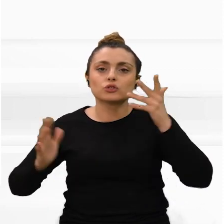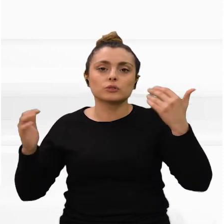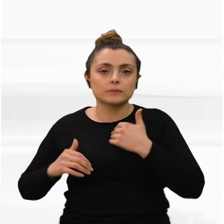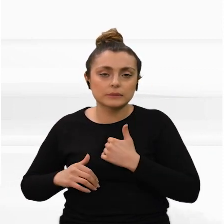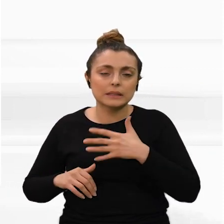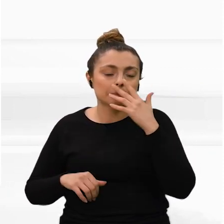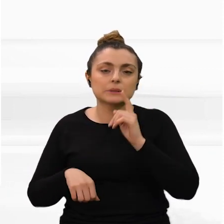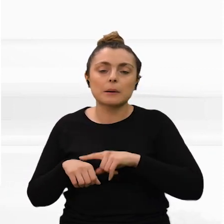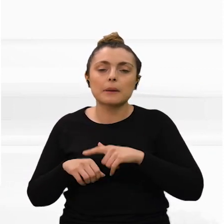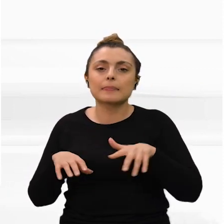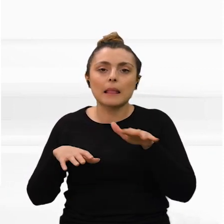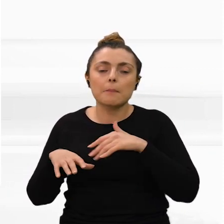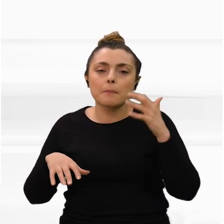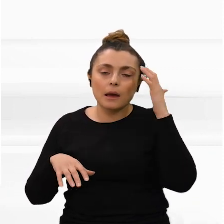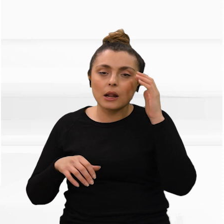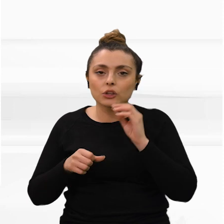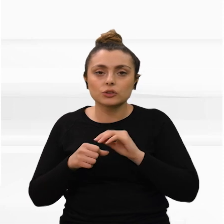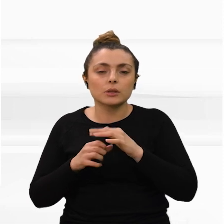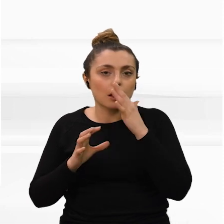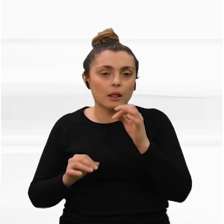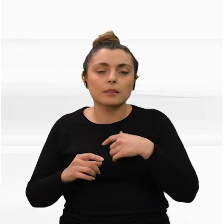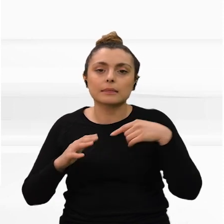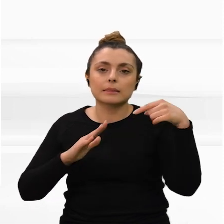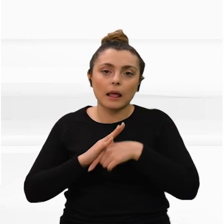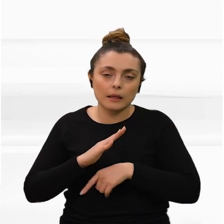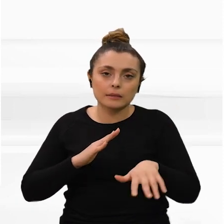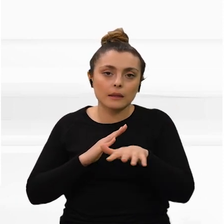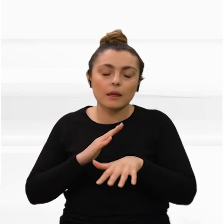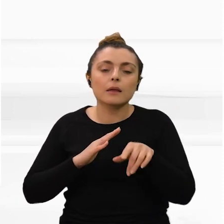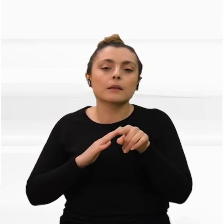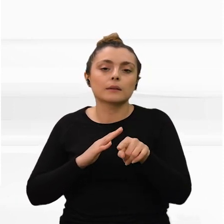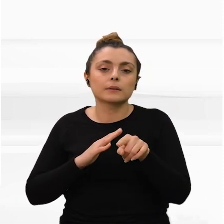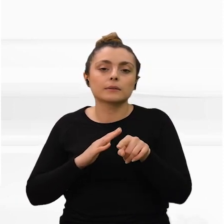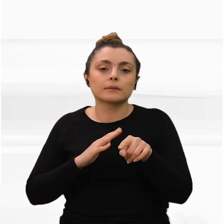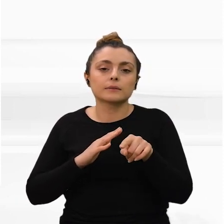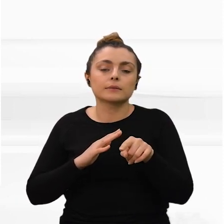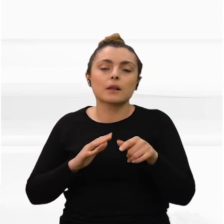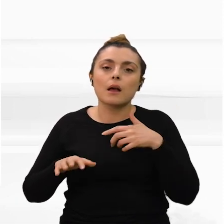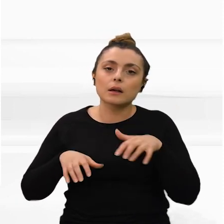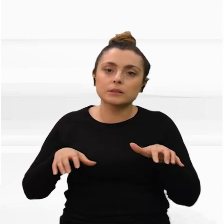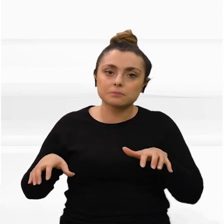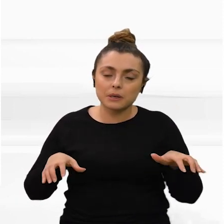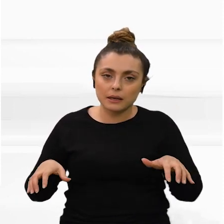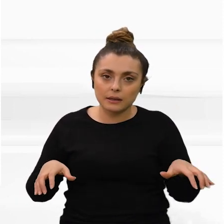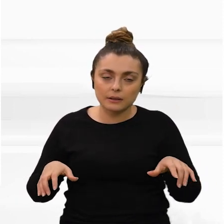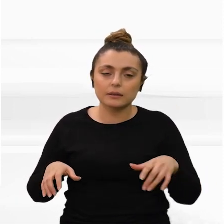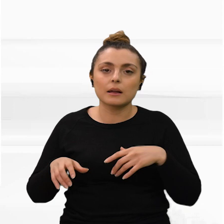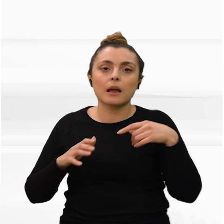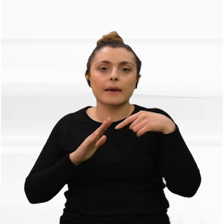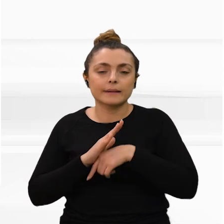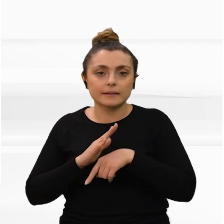şaşırtır kimi zaman temel karakterler üzerinde kalıp ayrıntılardan ayırmaktan